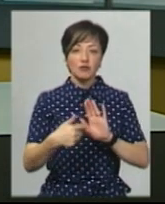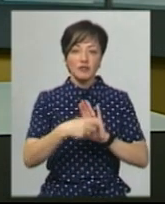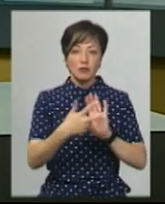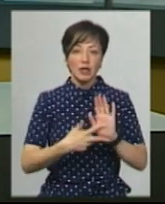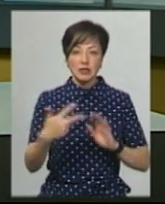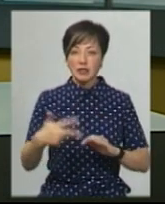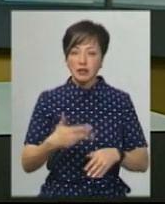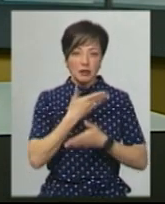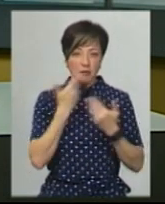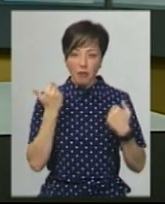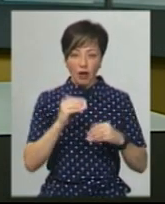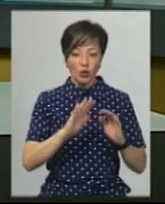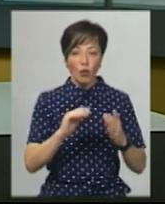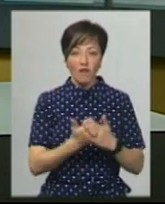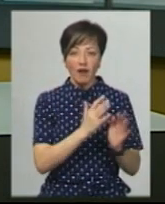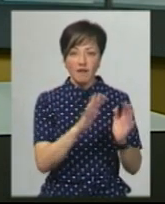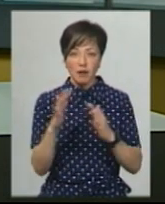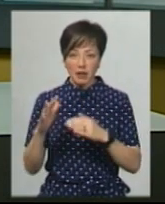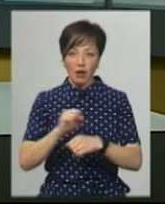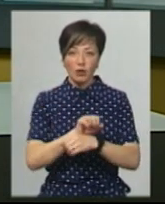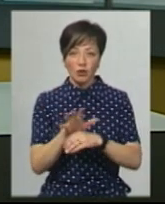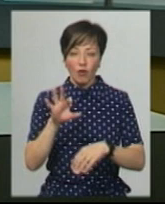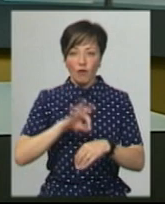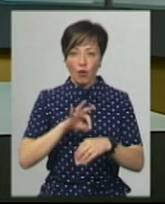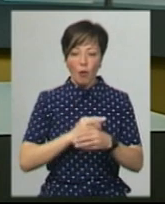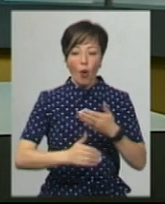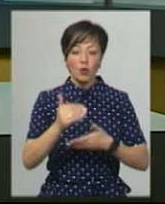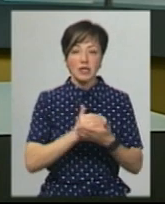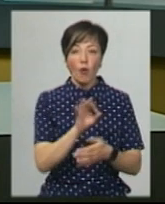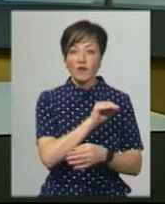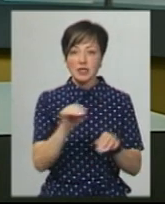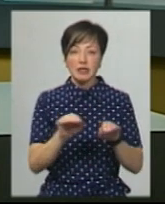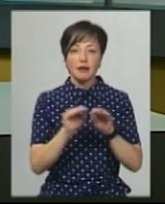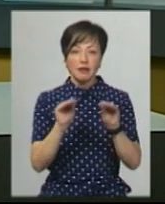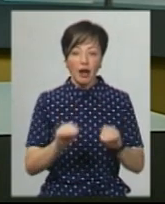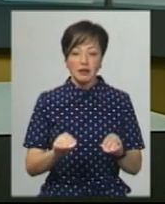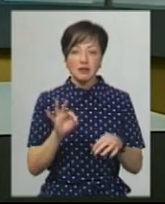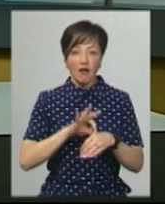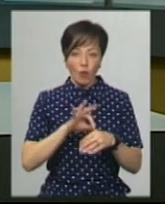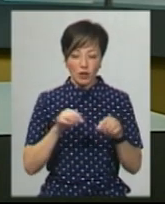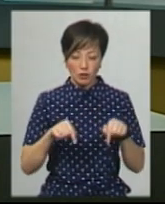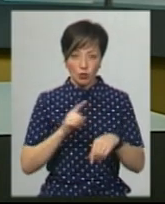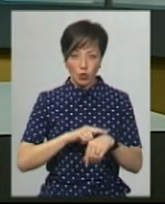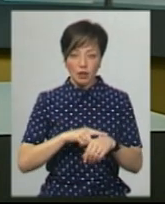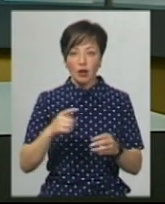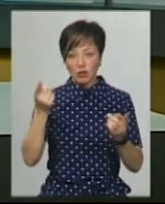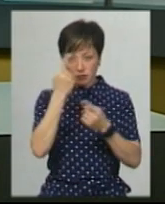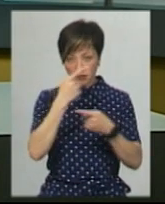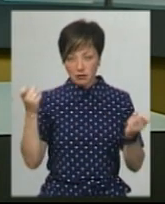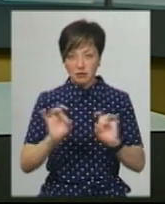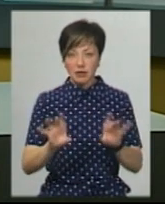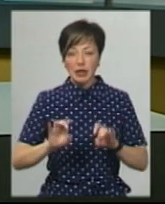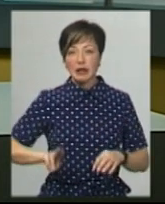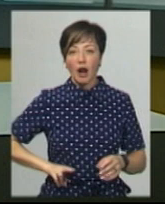виявили нових випадків COVID-19. Це останні офіційні дані про рівень захворюваності на цю годину. Про це Суспільному розповіла